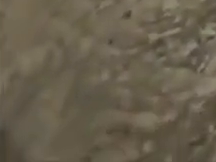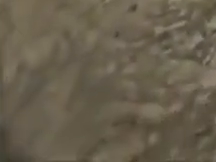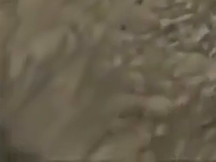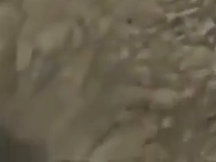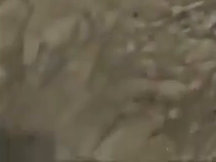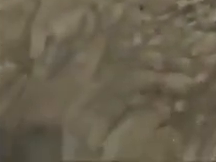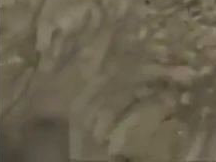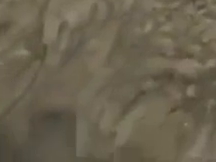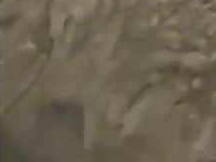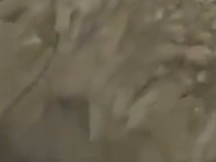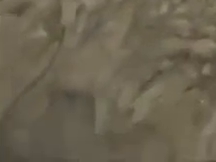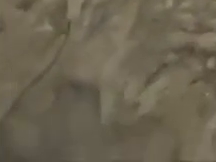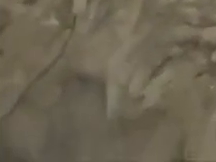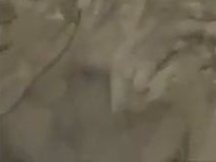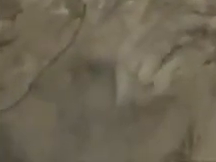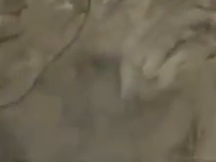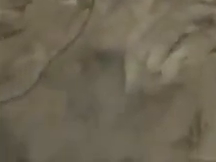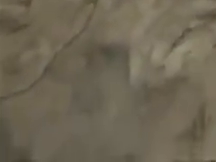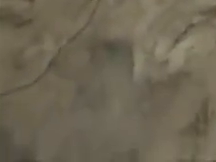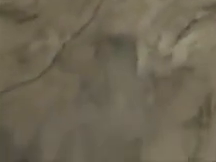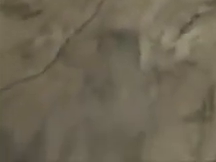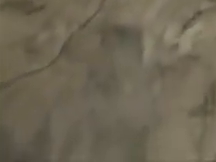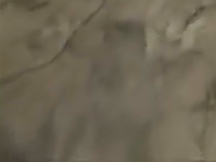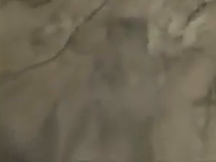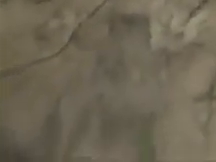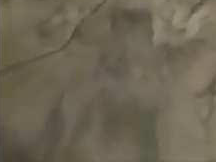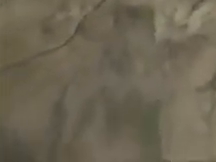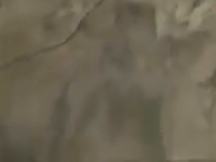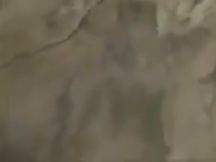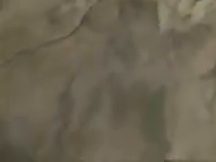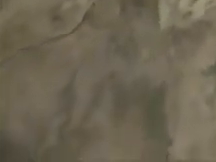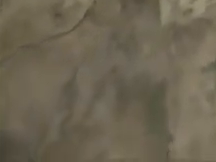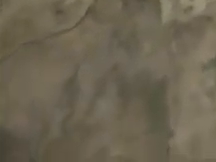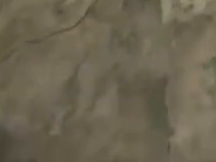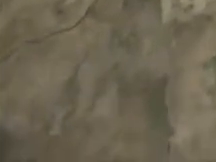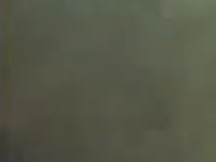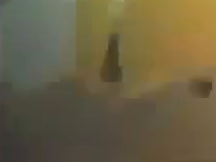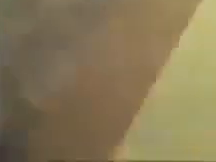أجواء صحوة مستقرة على سماء مكة المكرمة وسماء غائمة جزئيا في المدينة المنورة،